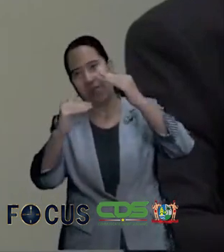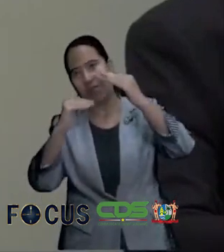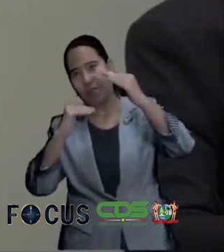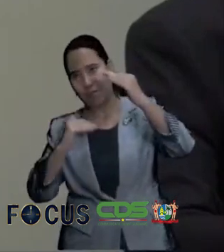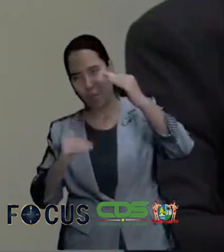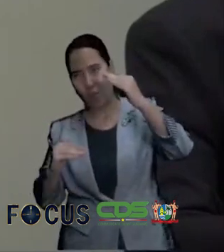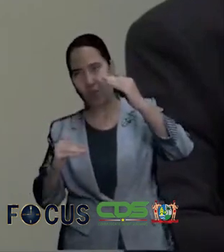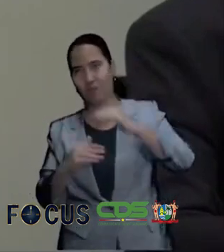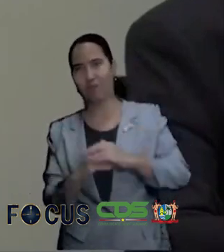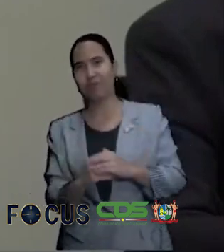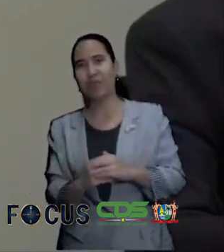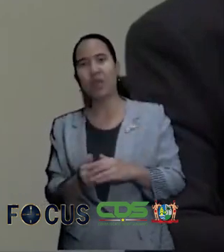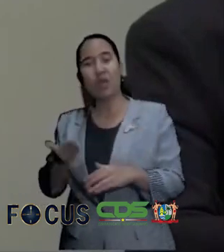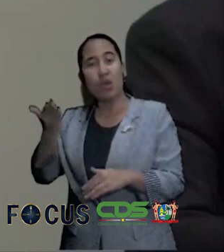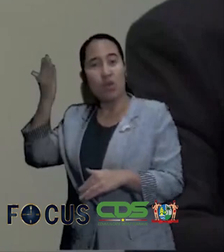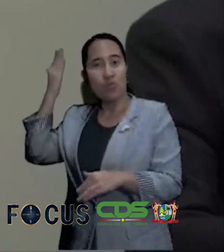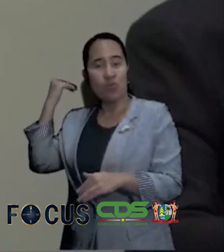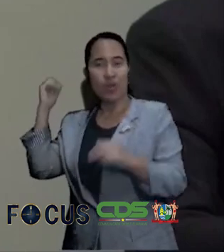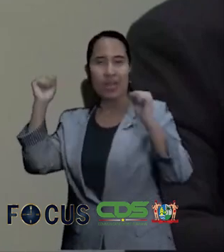Vorig jaar